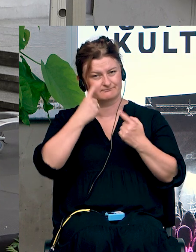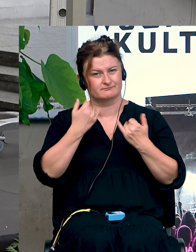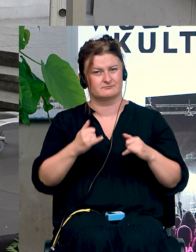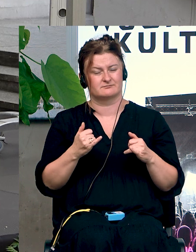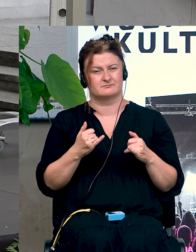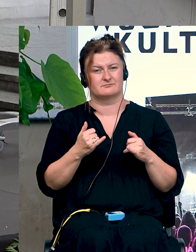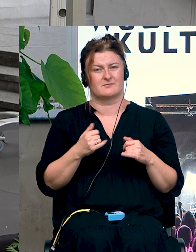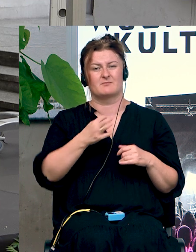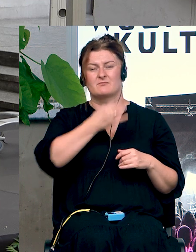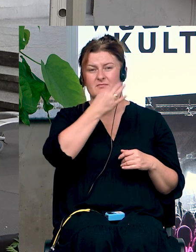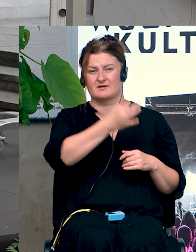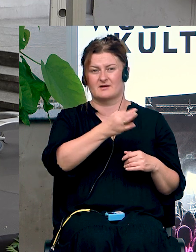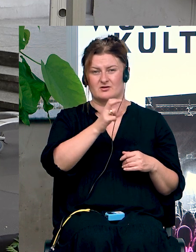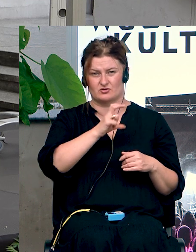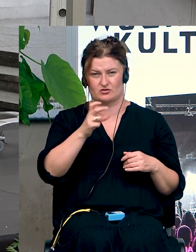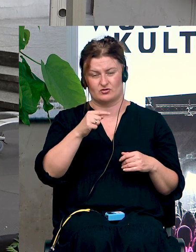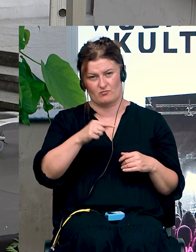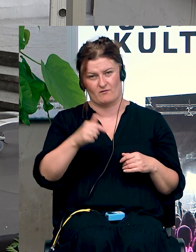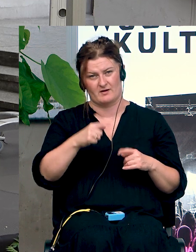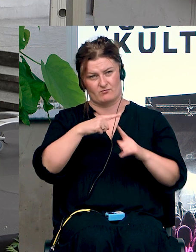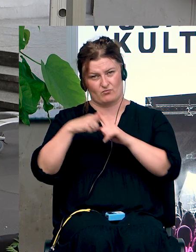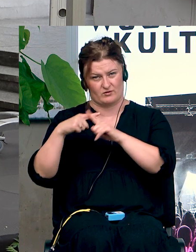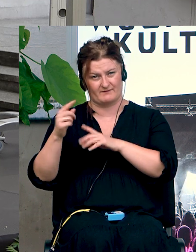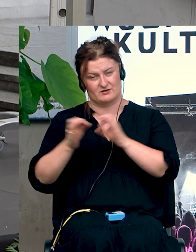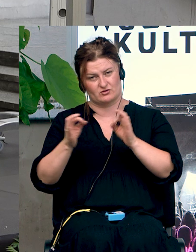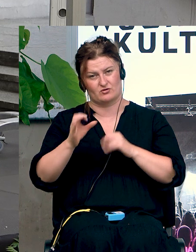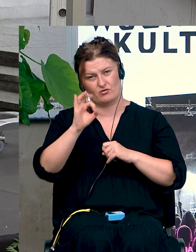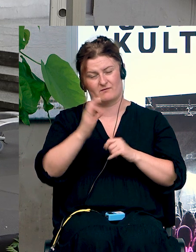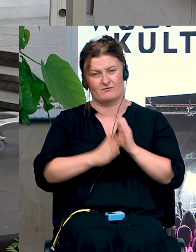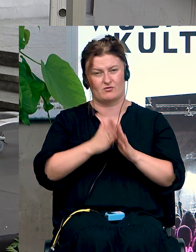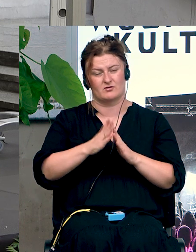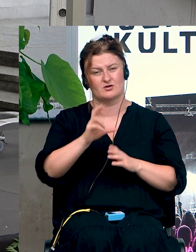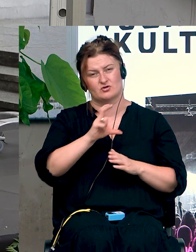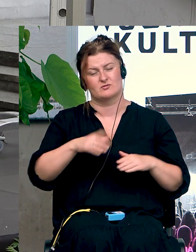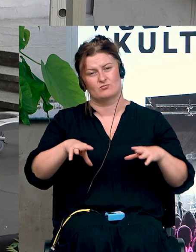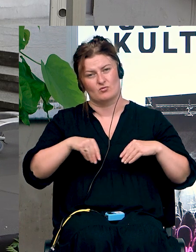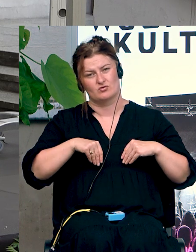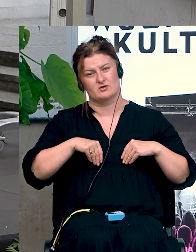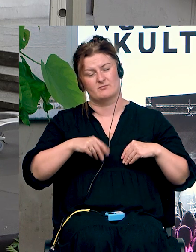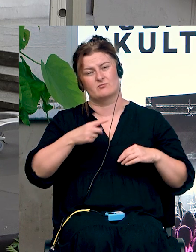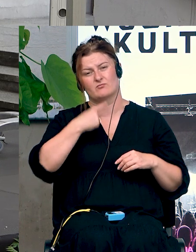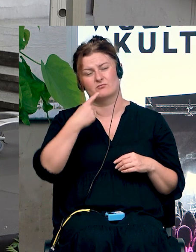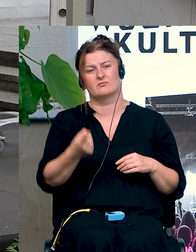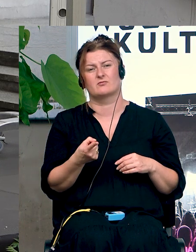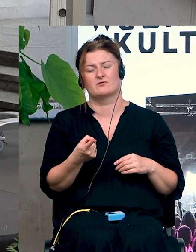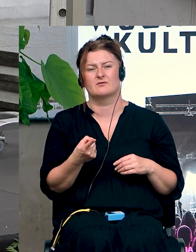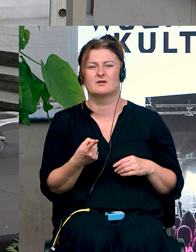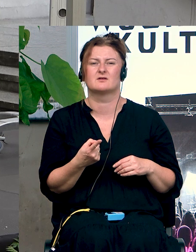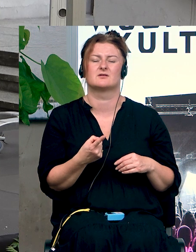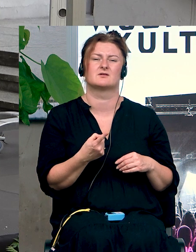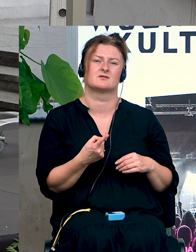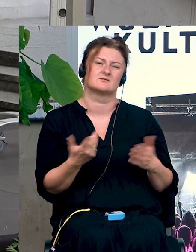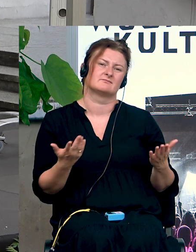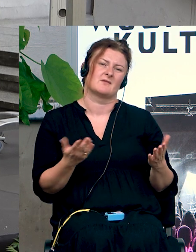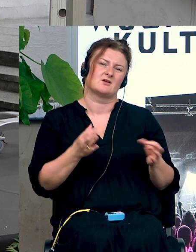історії про війну? Чи ми можемо згадати про те, що одночасно, знаєш, це от така історія, як з раком. Якби шапочка